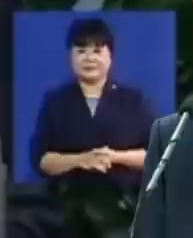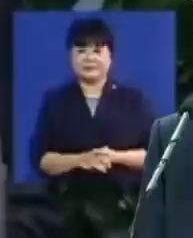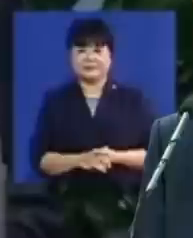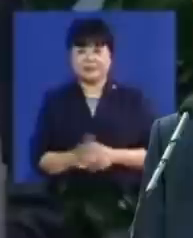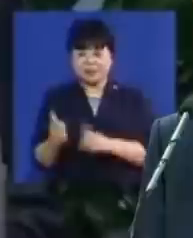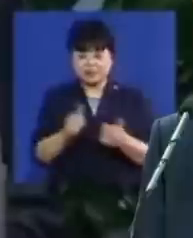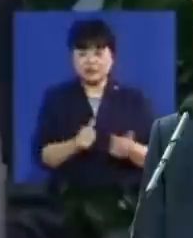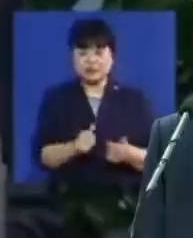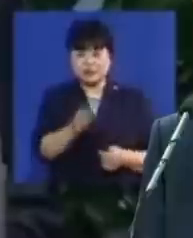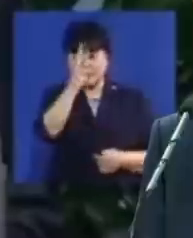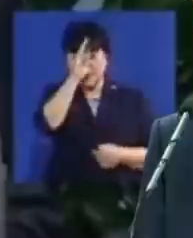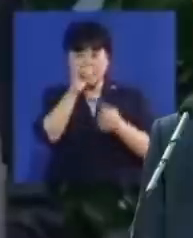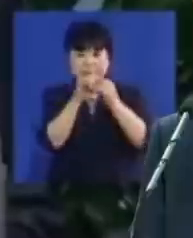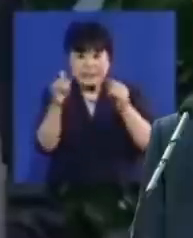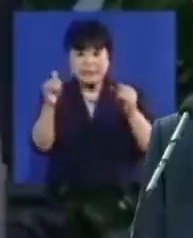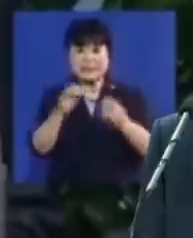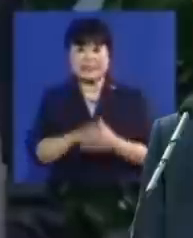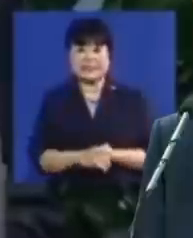죽는 환자들이